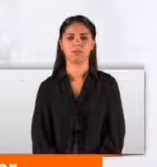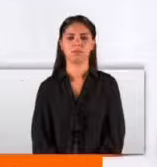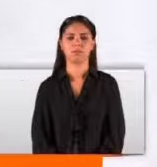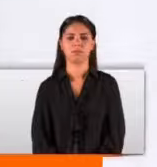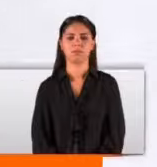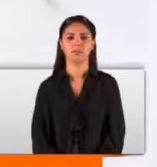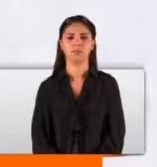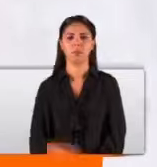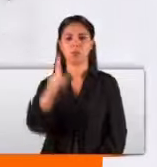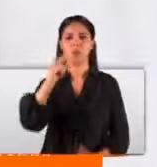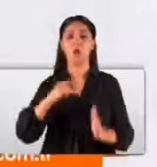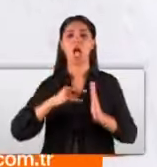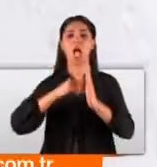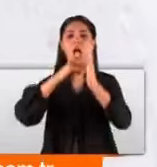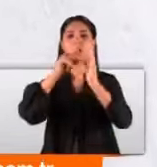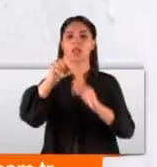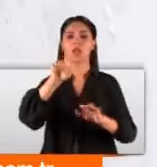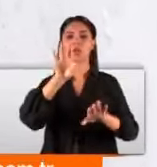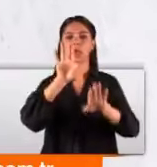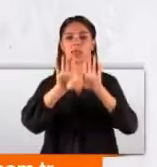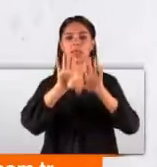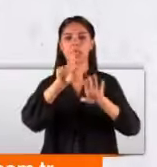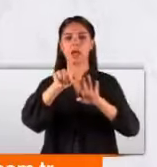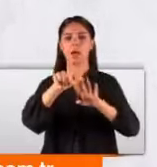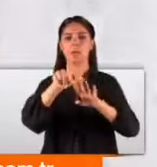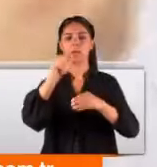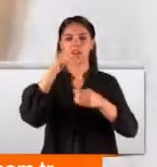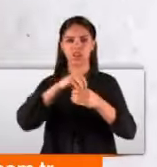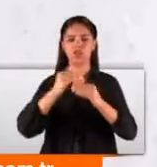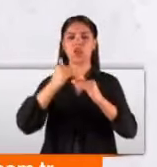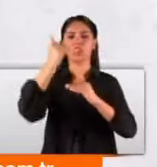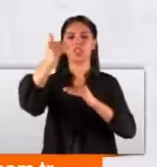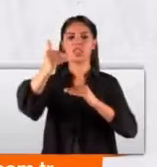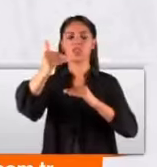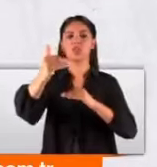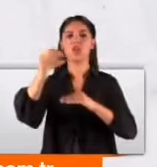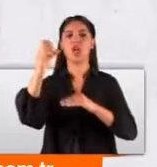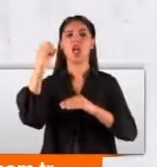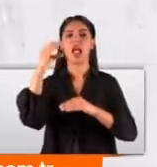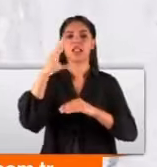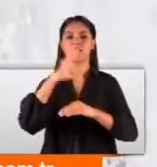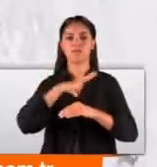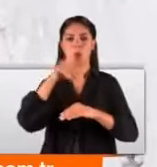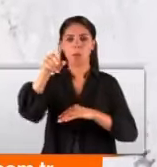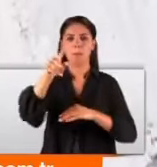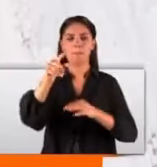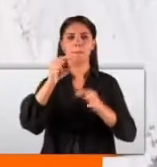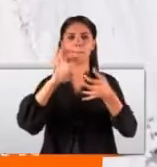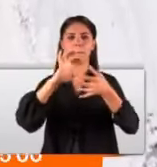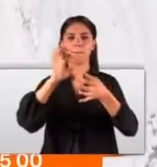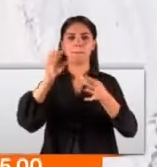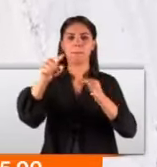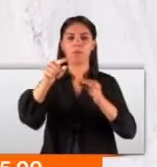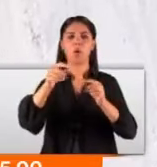Mesela şu asansörün kapı devresi, iç ve dış kapının devreleri var. Burada bu parçayı, kabloyu, iki kabloyu